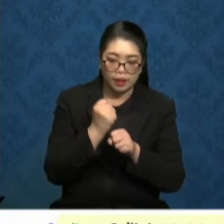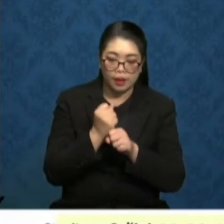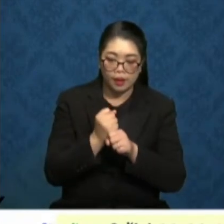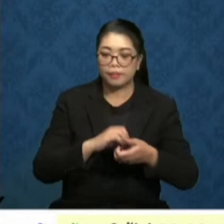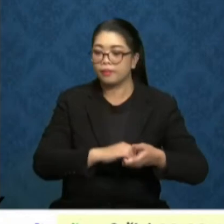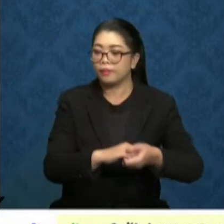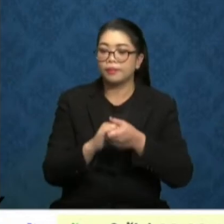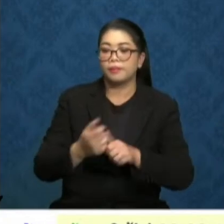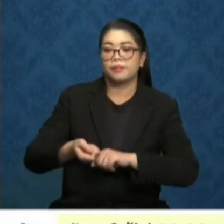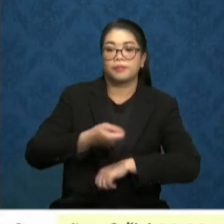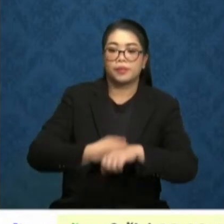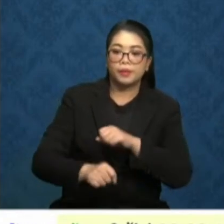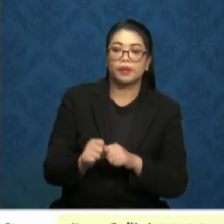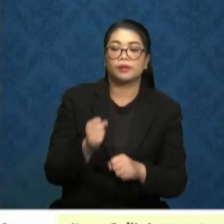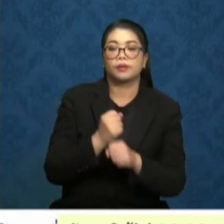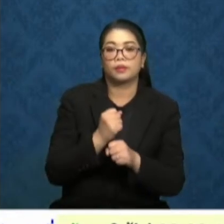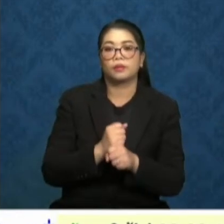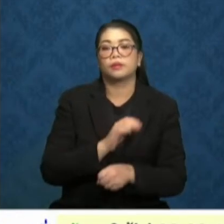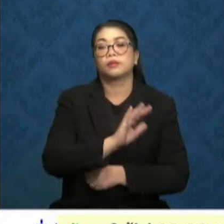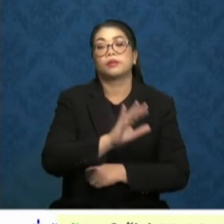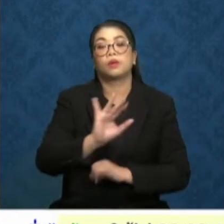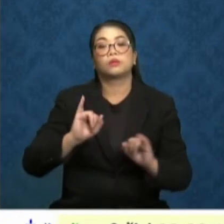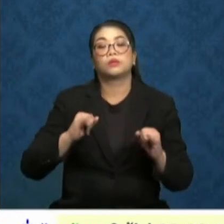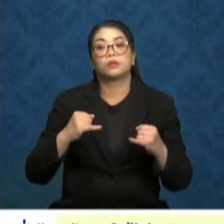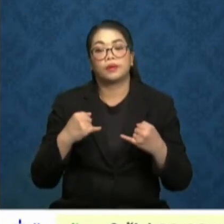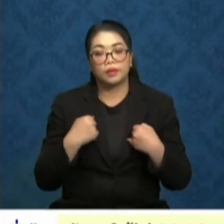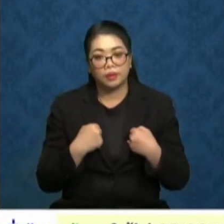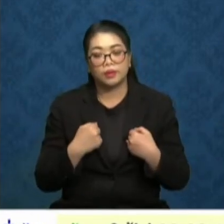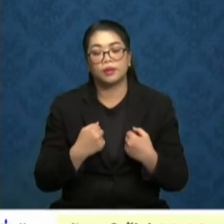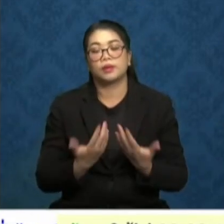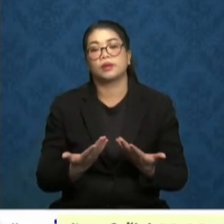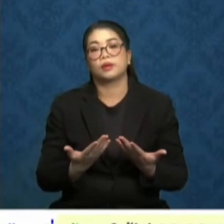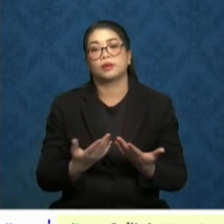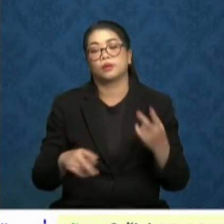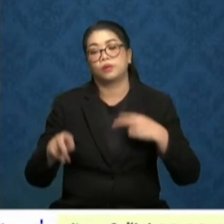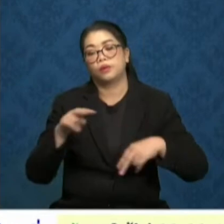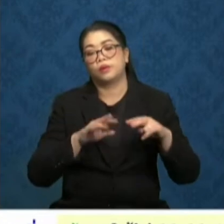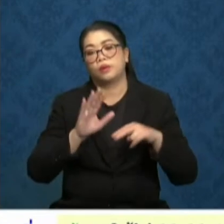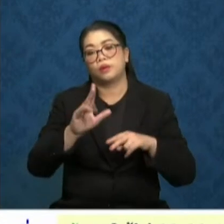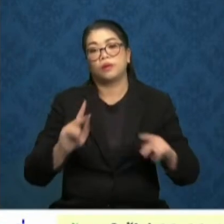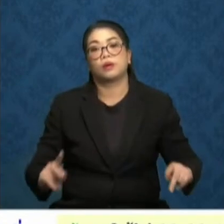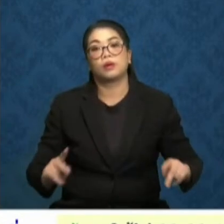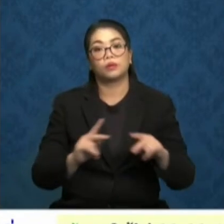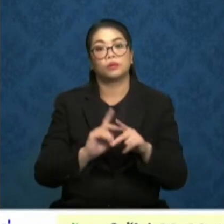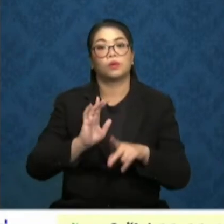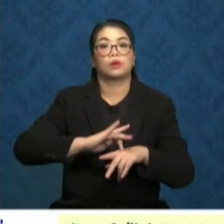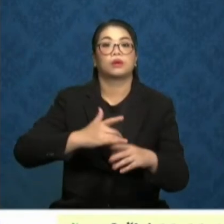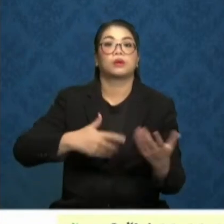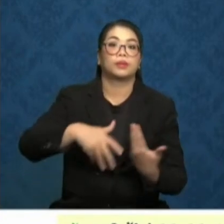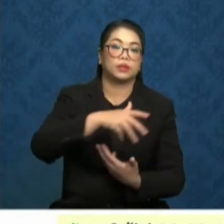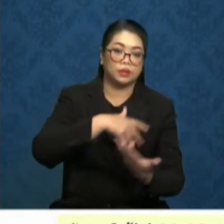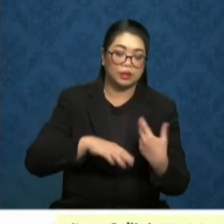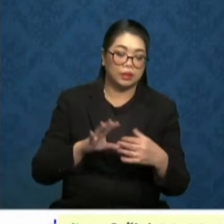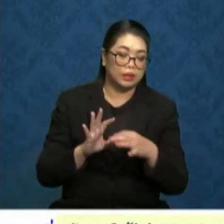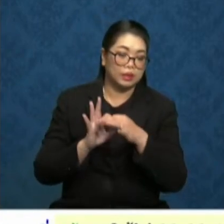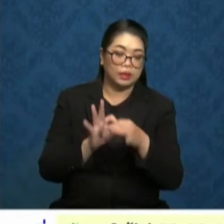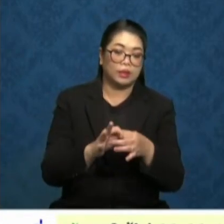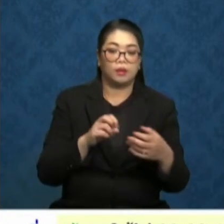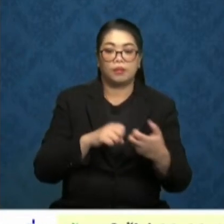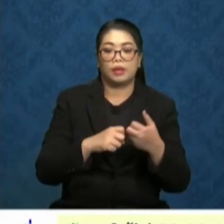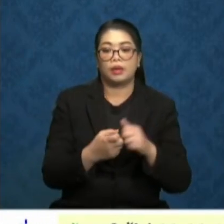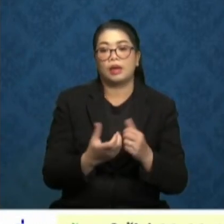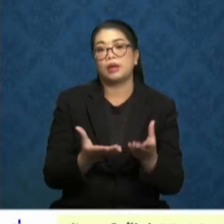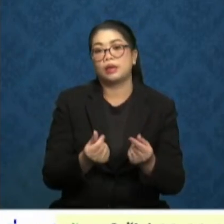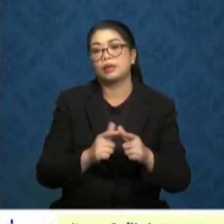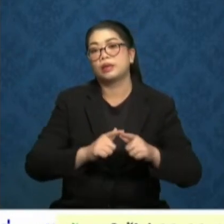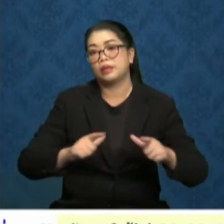งาน การปฎ lemonsบางานของจ tuleมัที่ผิตทานกำกับของปทรว สวดคดตรรร ทรชาติสิ้นร้มที่เคี่ยวกับปัญหาเรที่